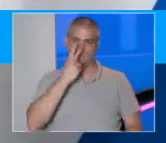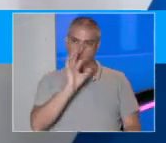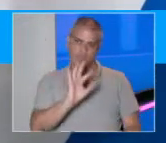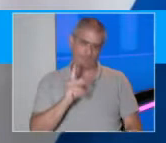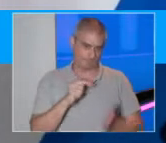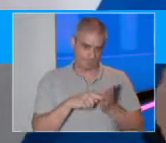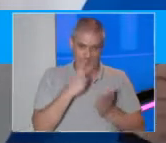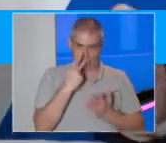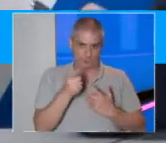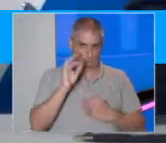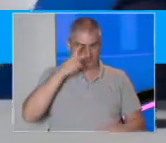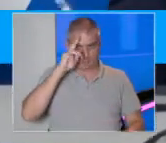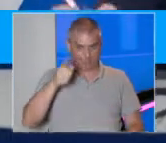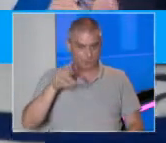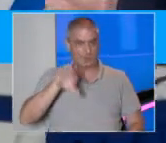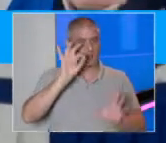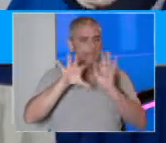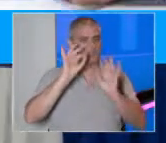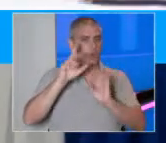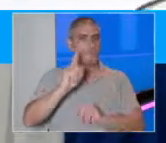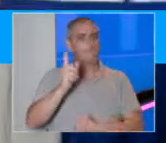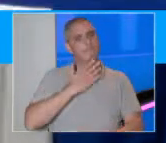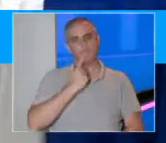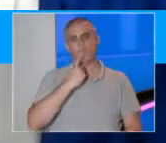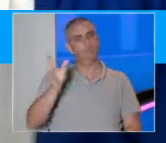מה שהם רואים של הליכוד ובחירה של הליכוד במי שהם